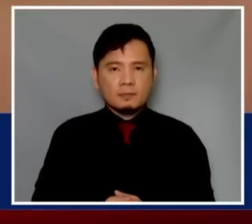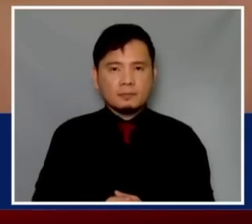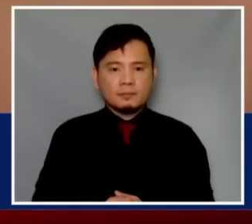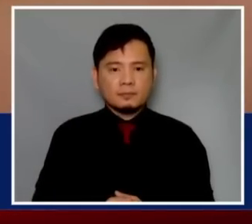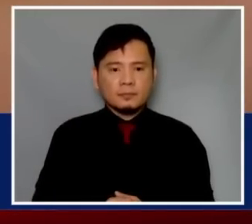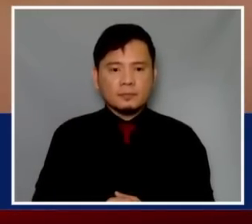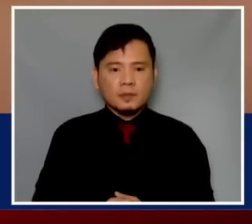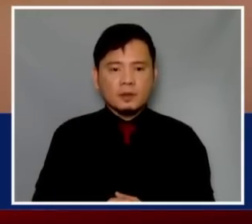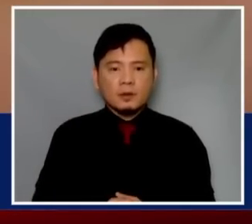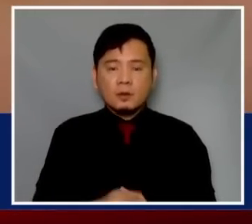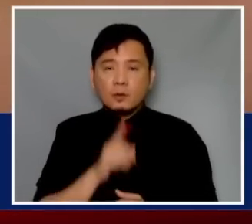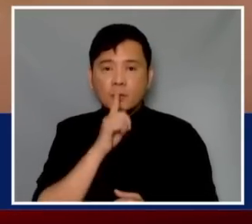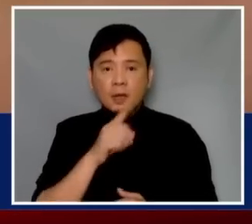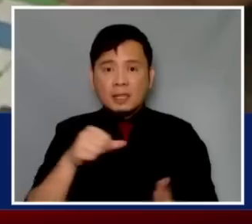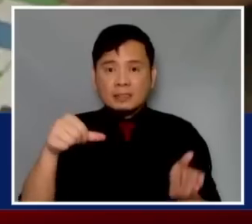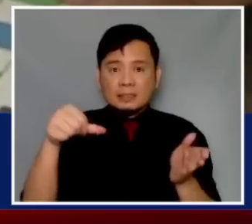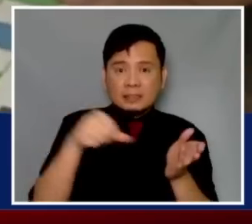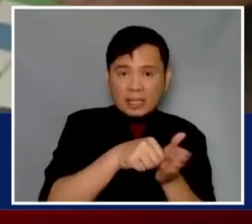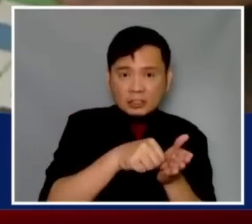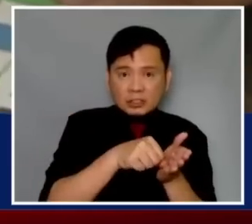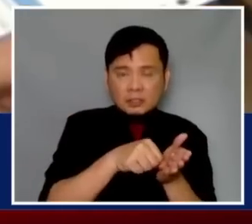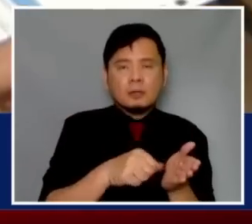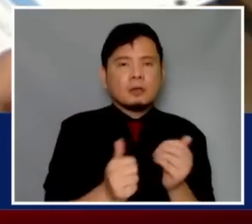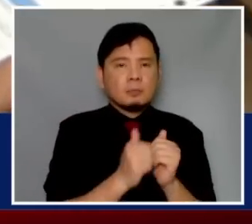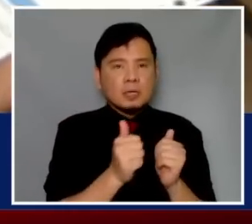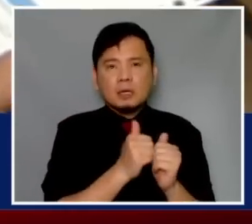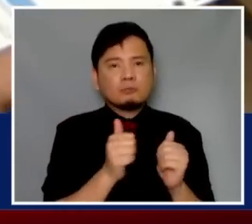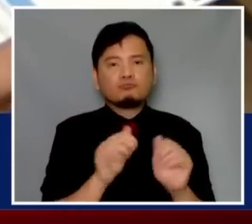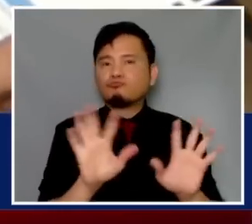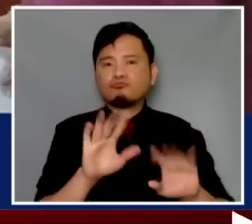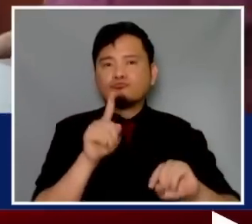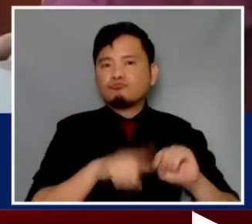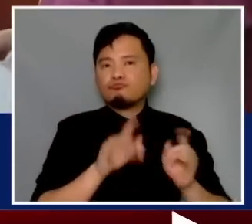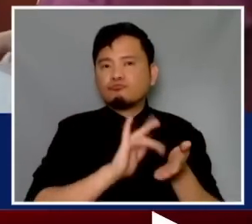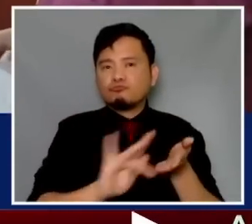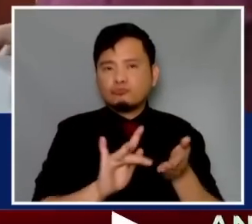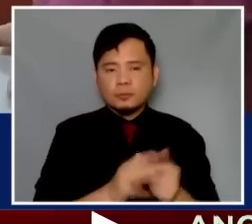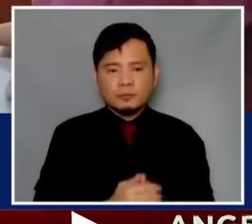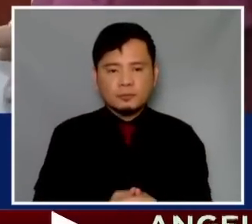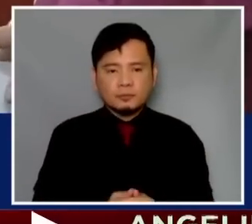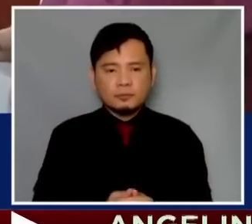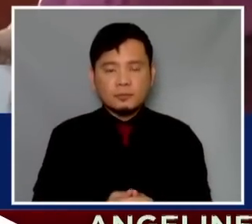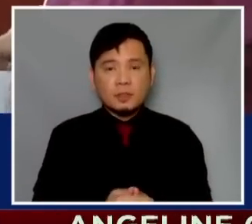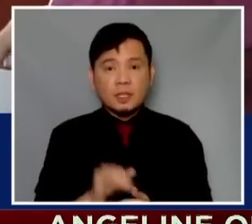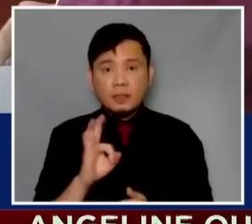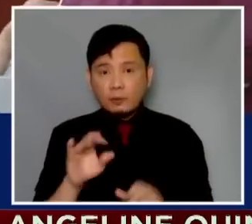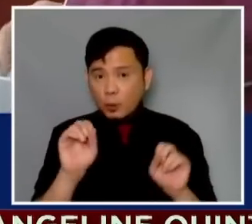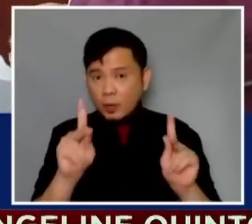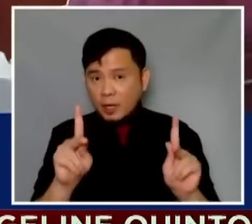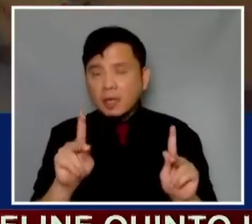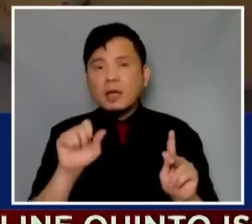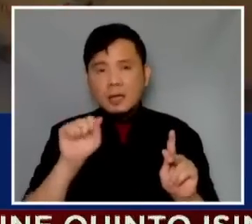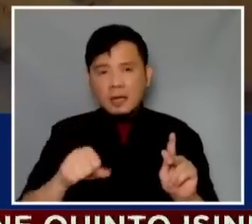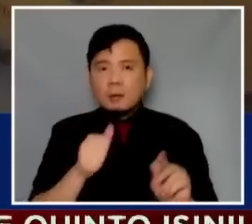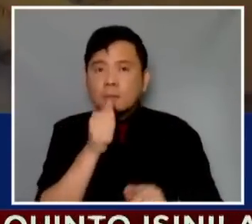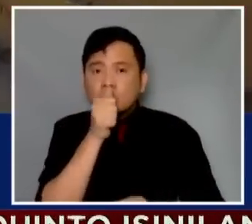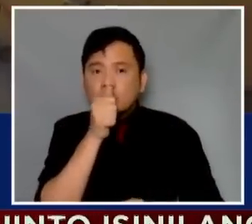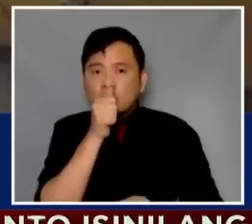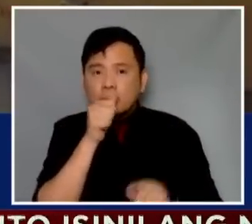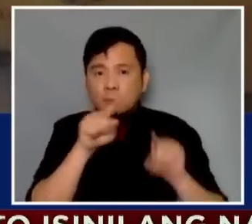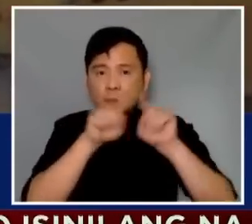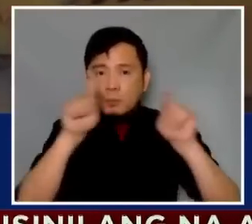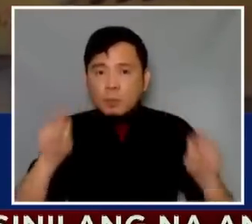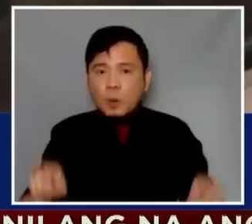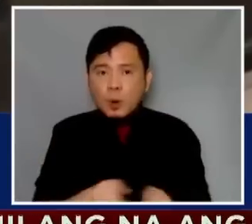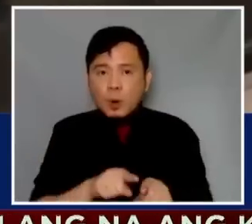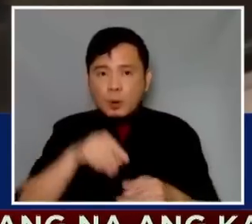walang burahan kapag na-shade mo na ang isang pangalan. Pag okay na ang boto, gamitin ang ballot secrecy folder. Lapit na sa VCM o